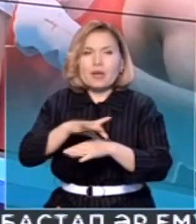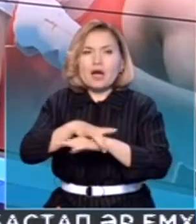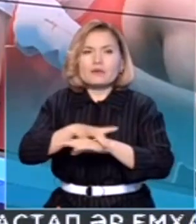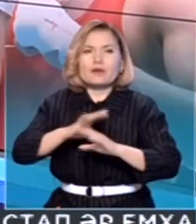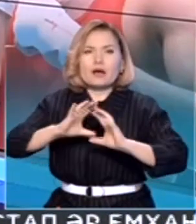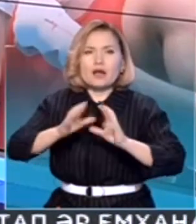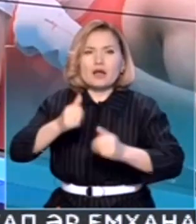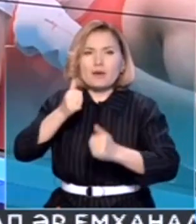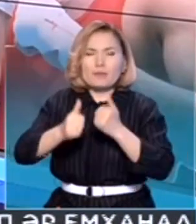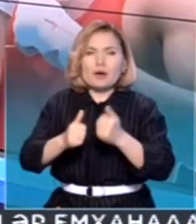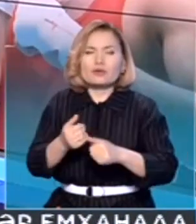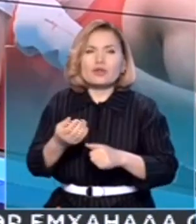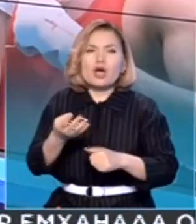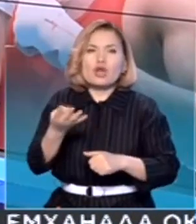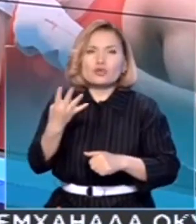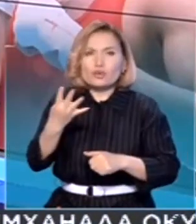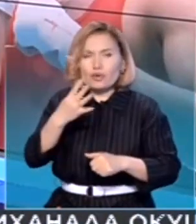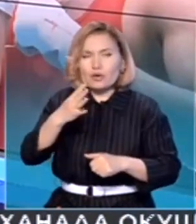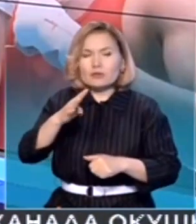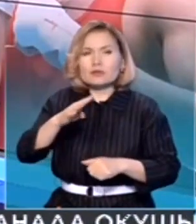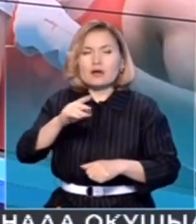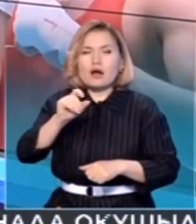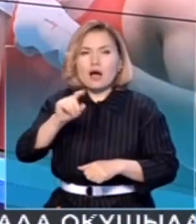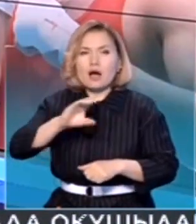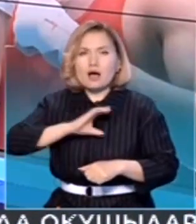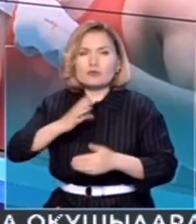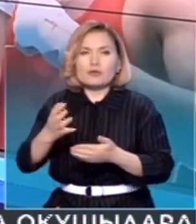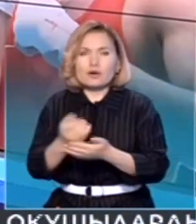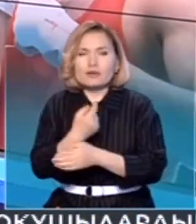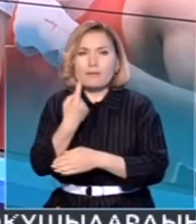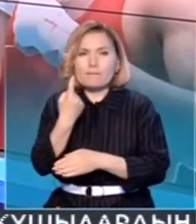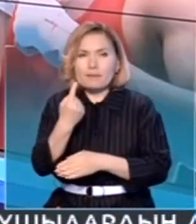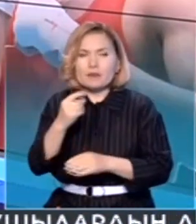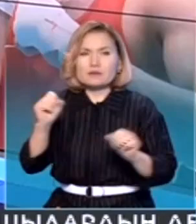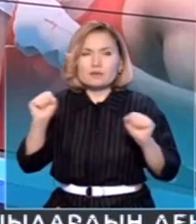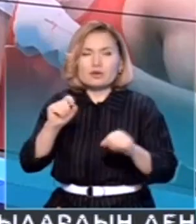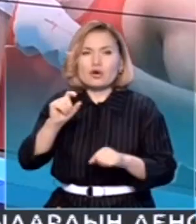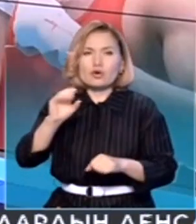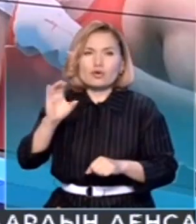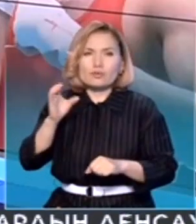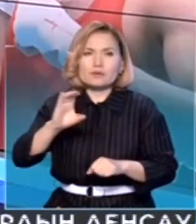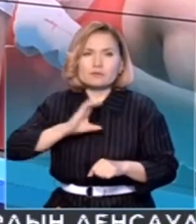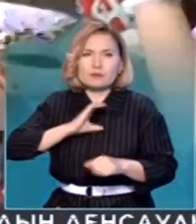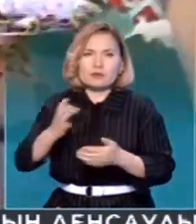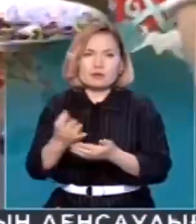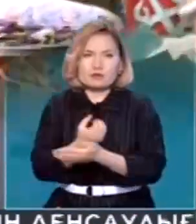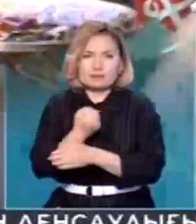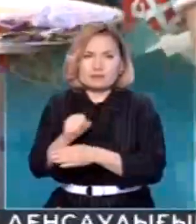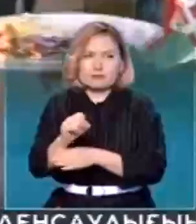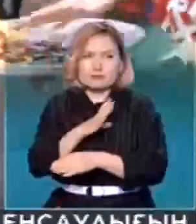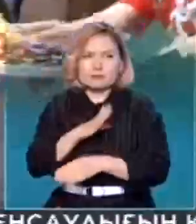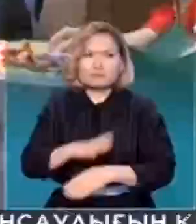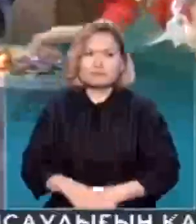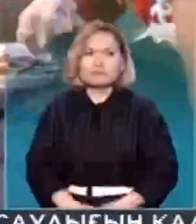әлем біріншілігінде 4 жерлесіміз алтын, біреуі күміс медальға ие болды.